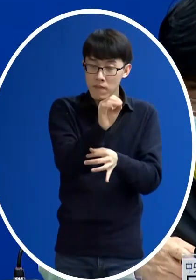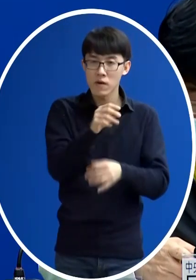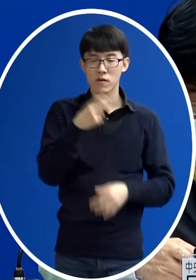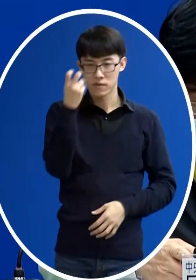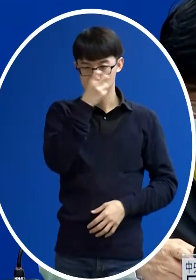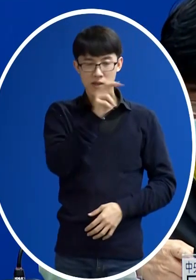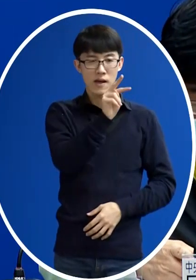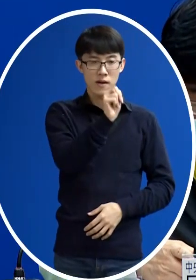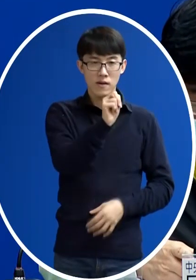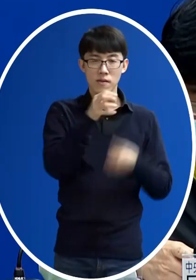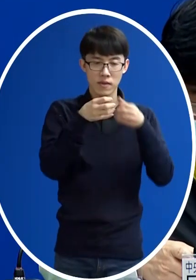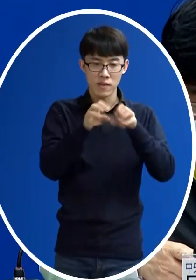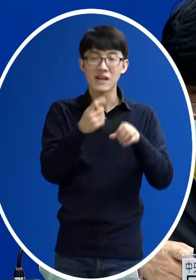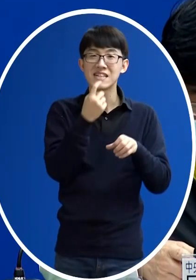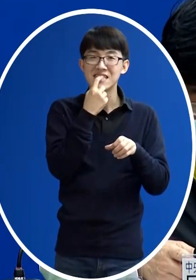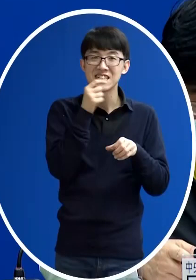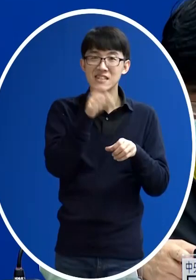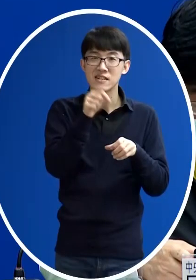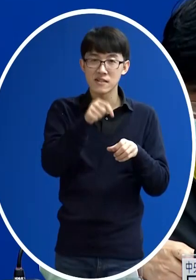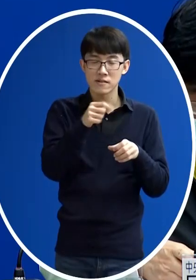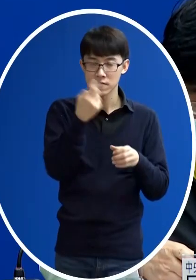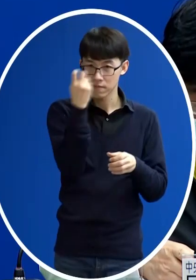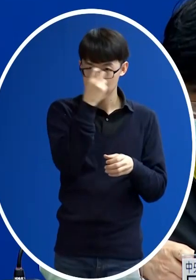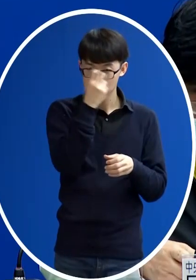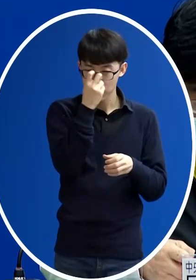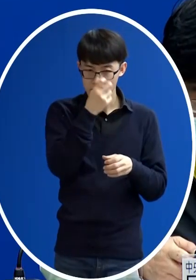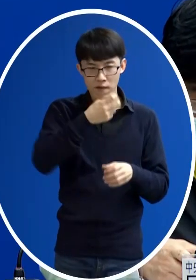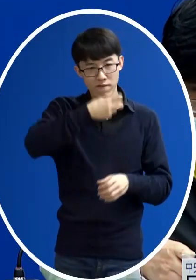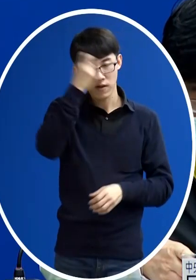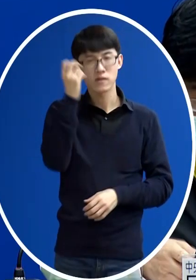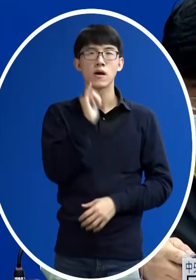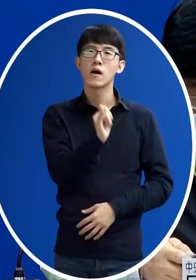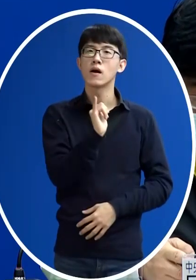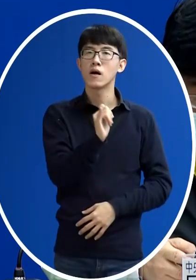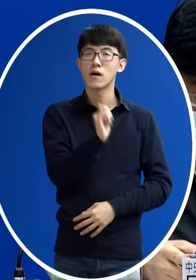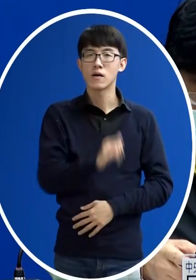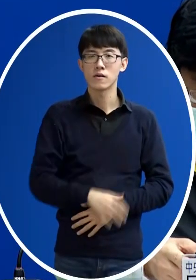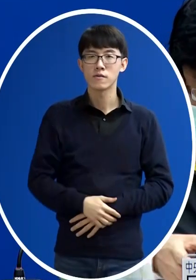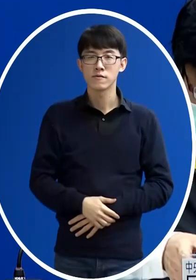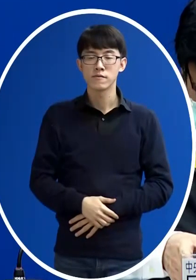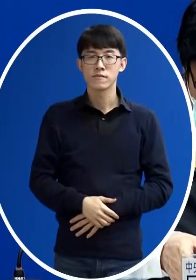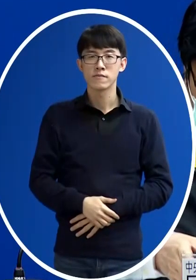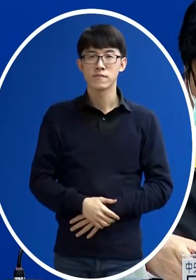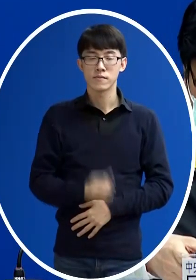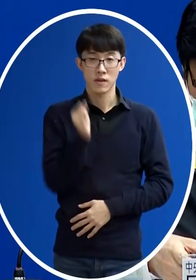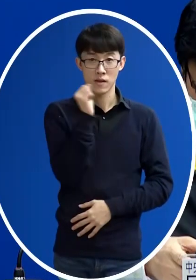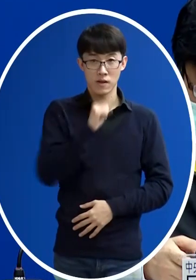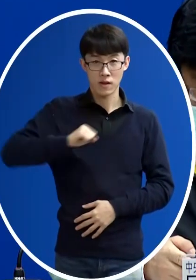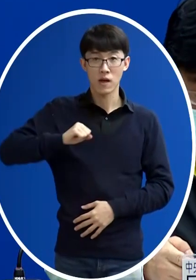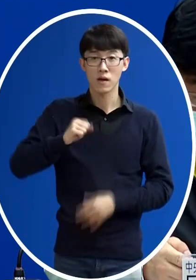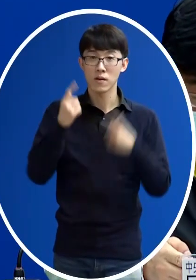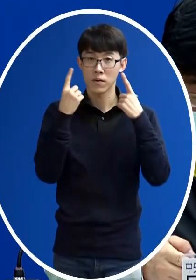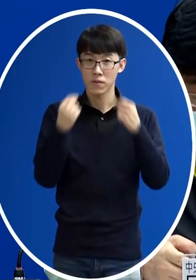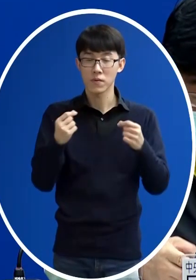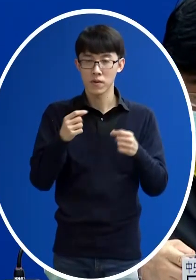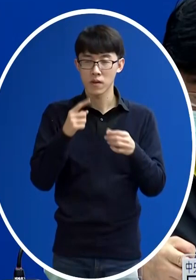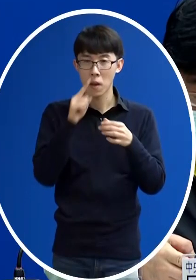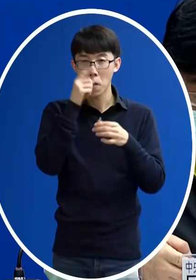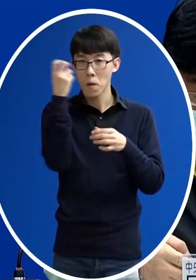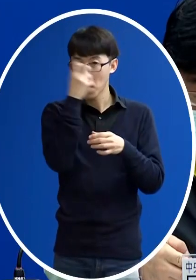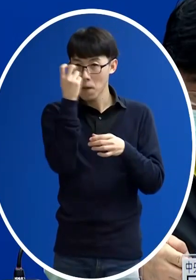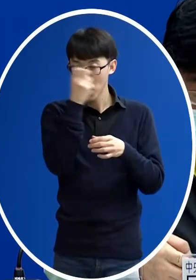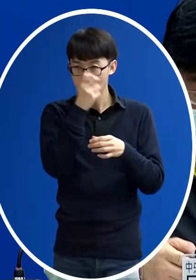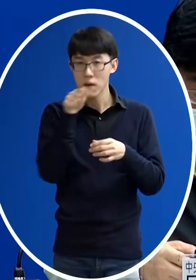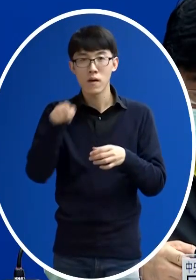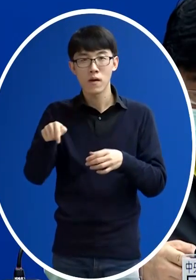响已知这个抗原快筛的一些突变哦，所以目前的研判也是说，大概就抗原快筛来讲哦，检测 Omicron 应该